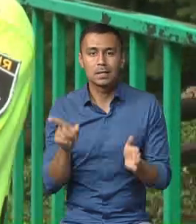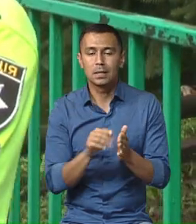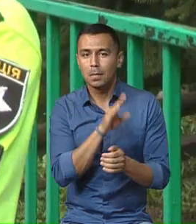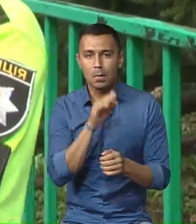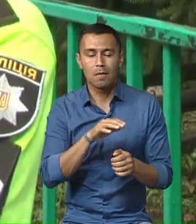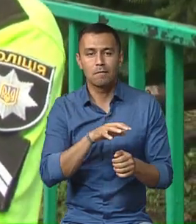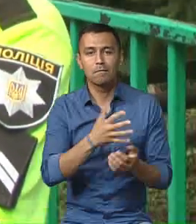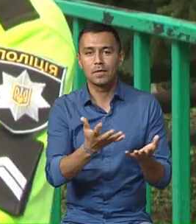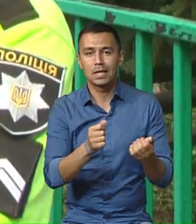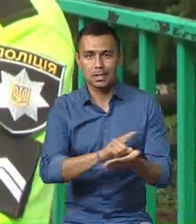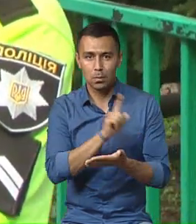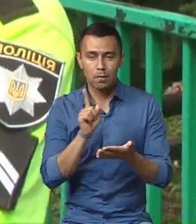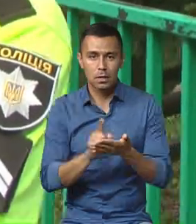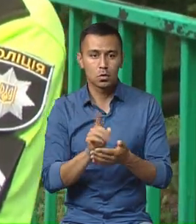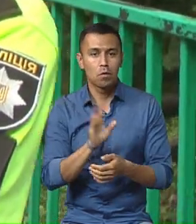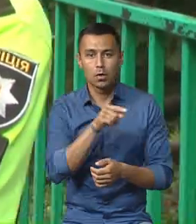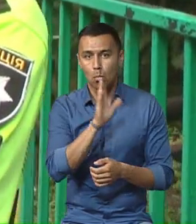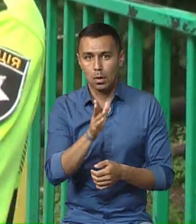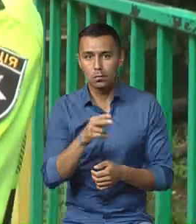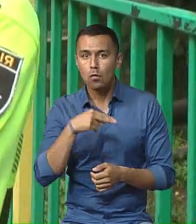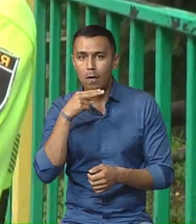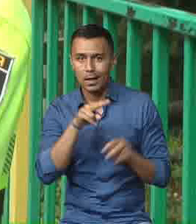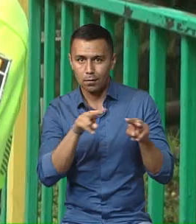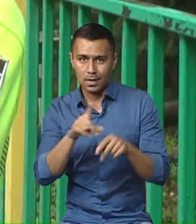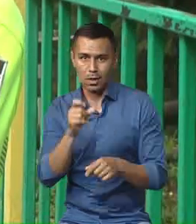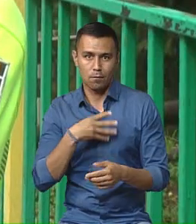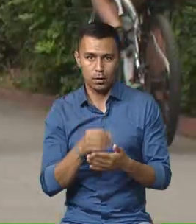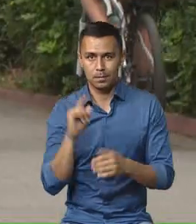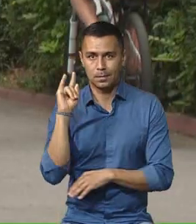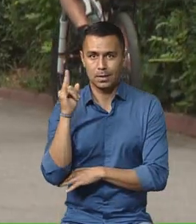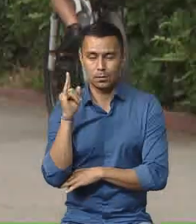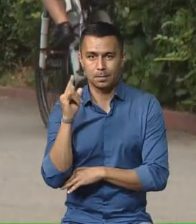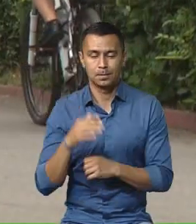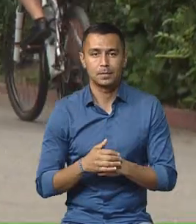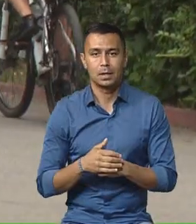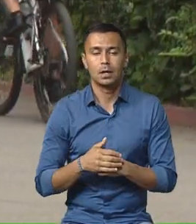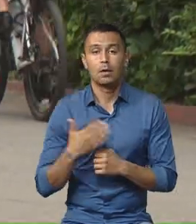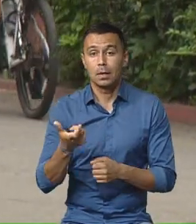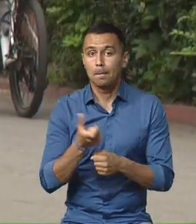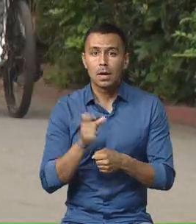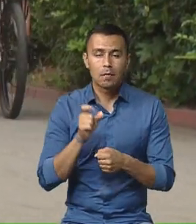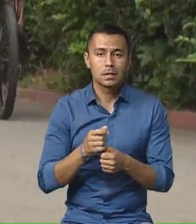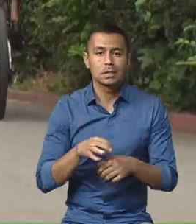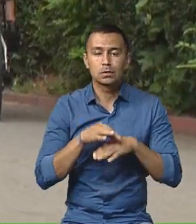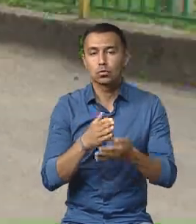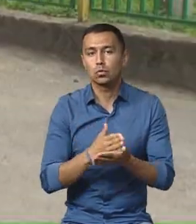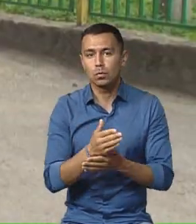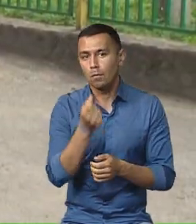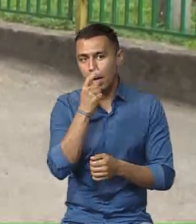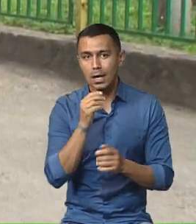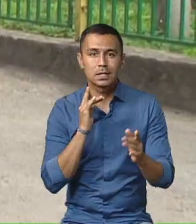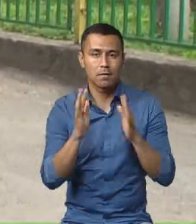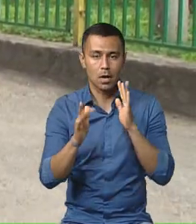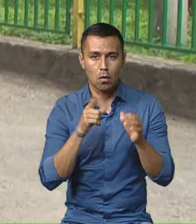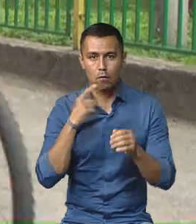взяли зобов'язання, що мама буде пильніше слідкувати за своєю дитиною. Велопатрульні переважно несуть службу у парках та скверах, говорить